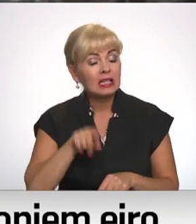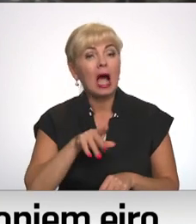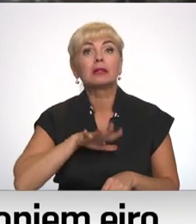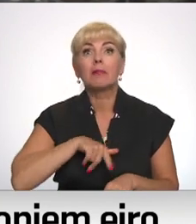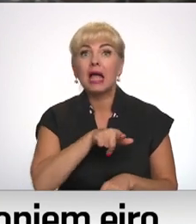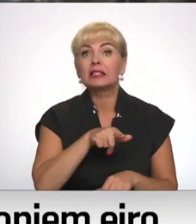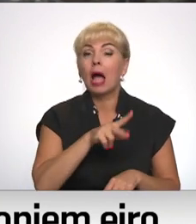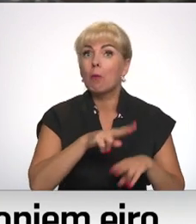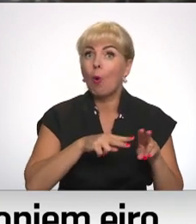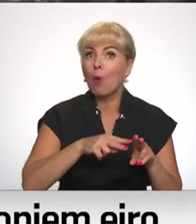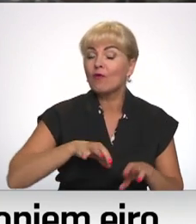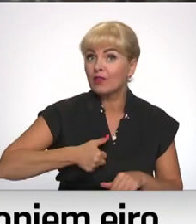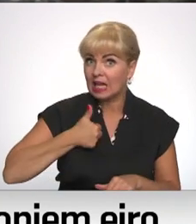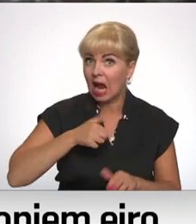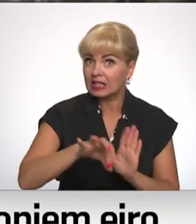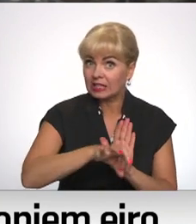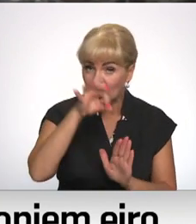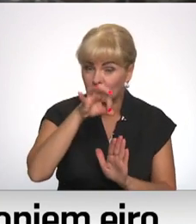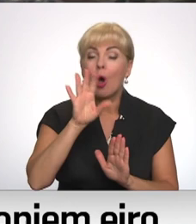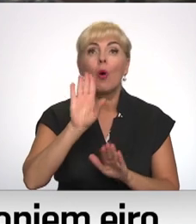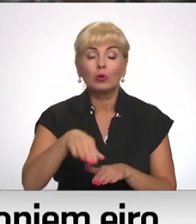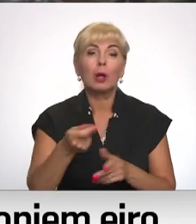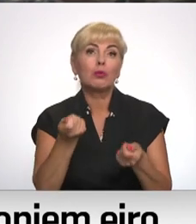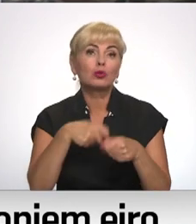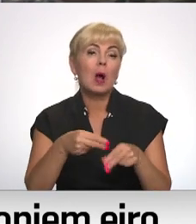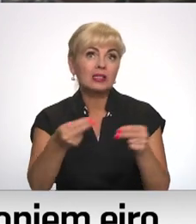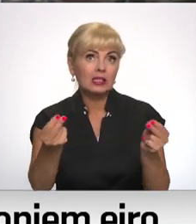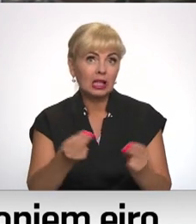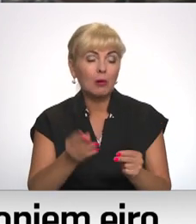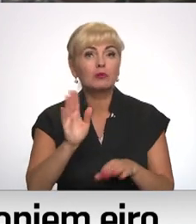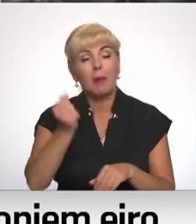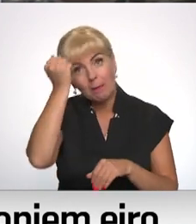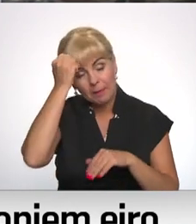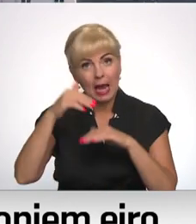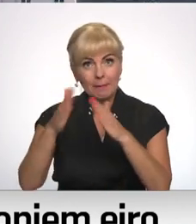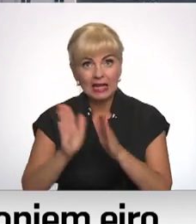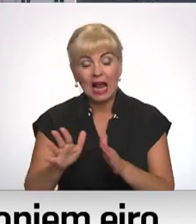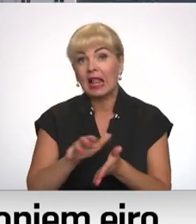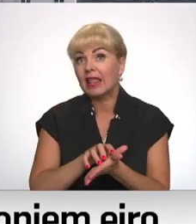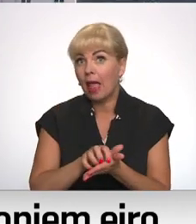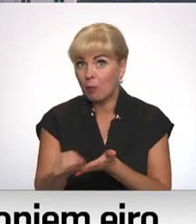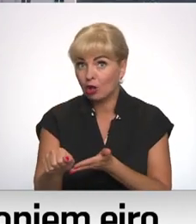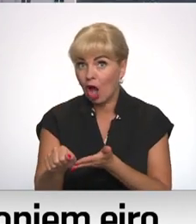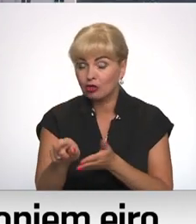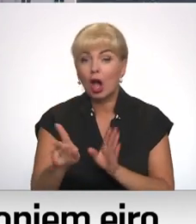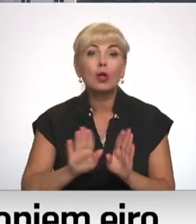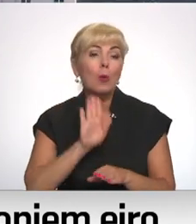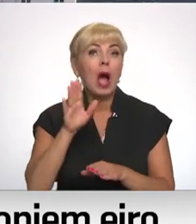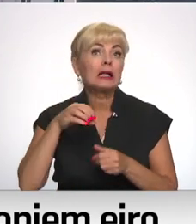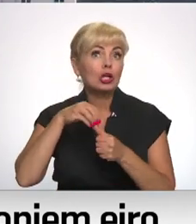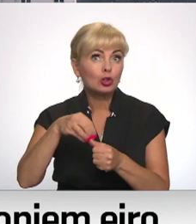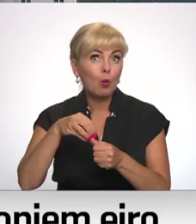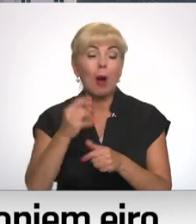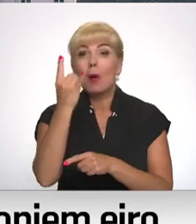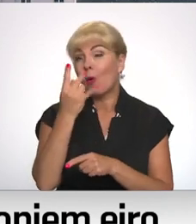izraudzīts būvnieks un noslēgts līgums par pieminekļa demontāžu. Vairāk stāsta Madara Līcīte. No Rīgas domas logiem